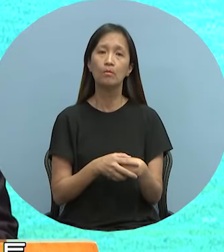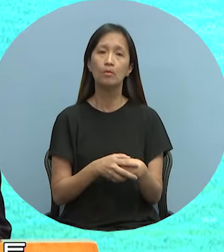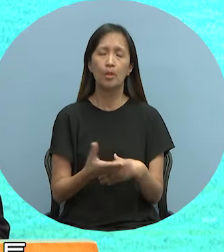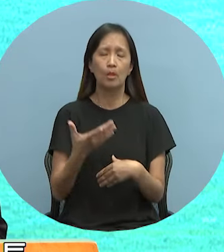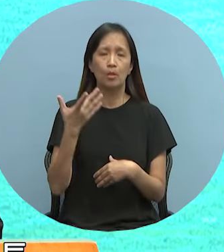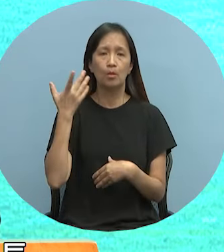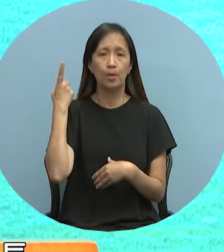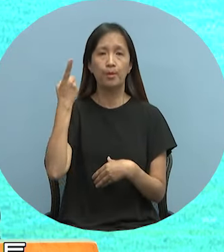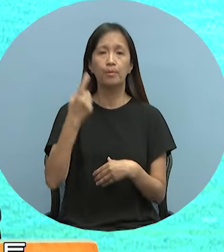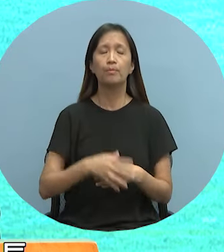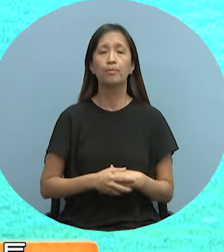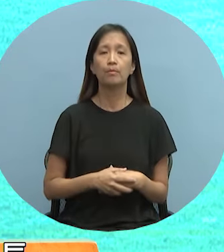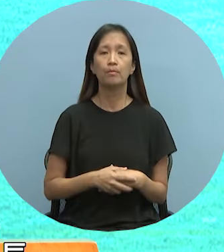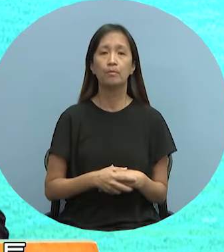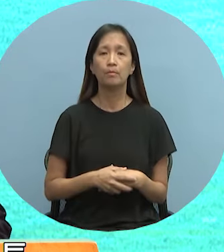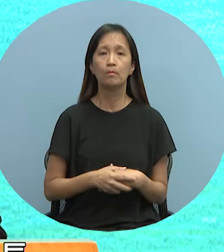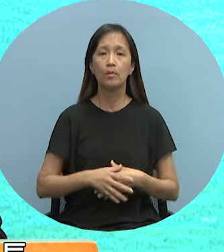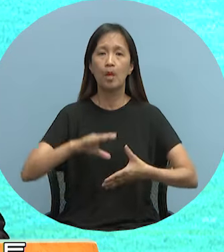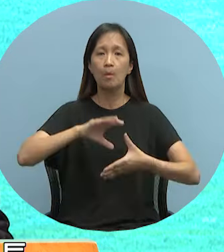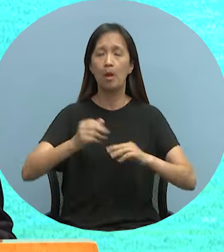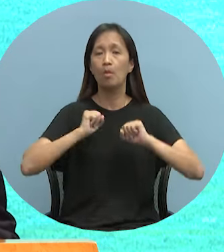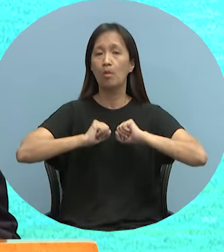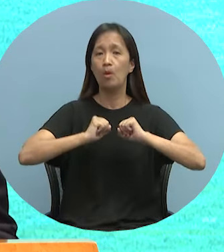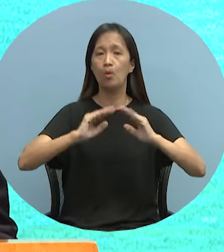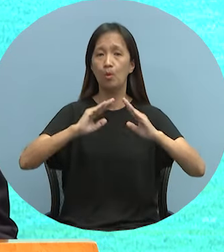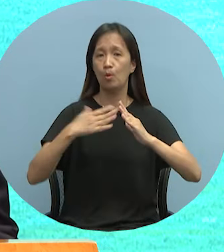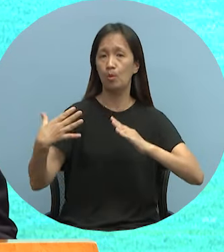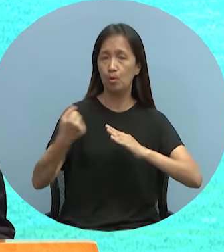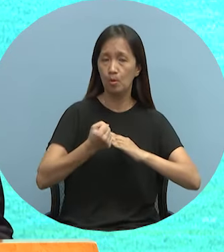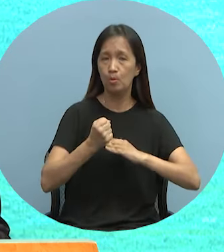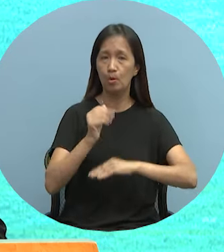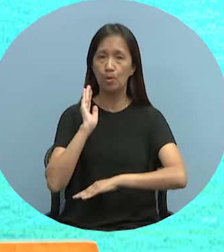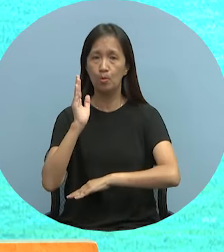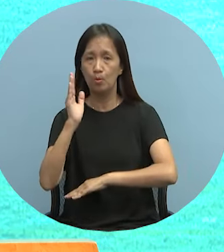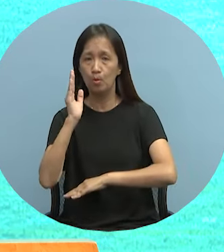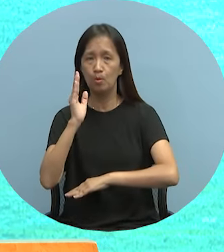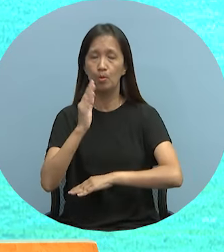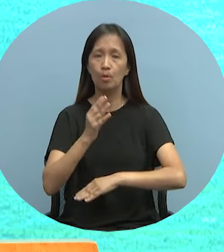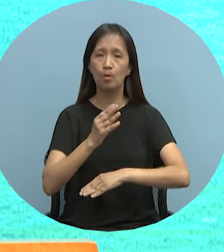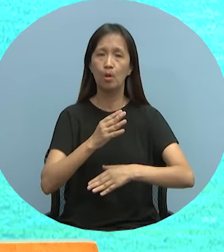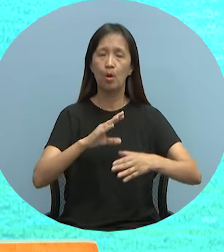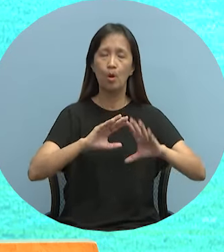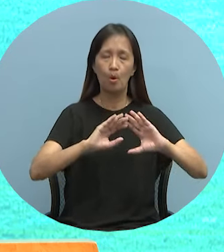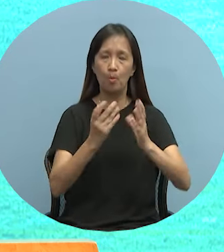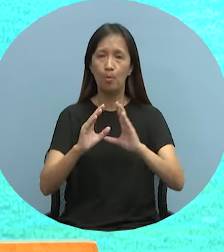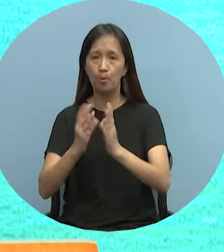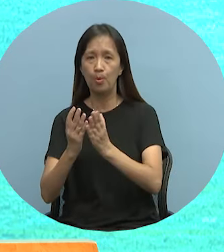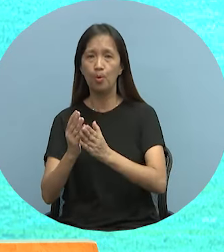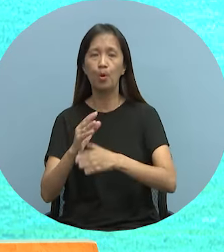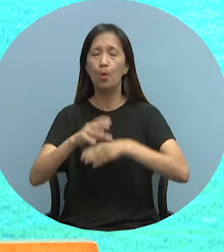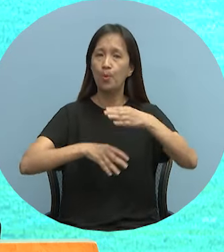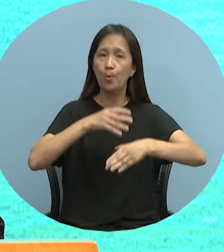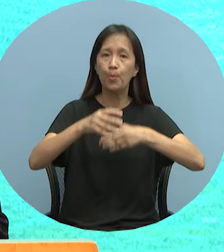昨天文體類保護局長咧已經係主持一個跨部門嘅會